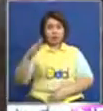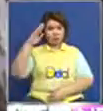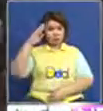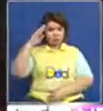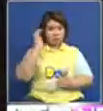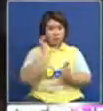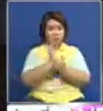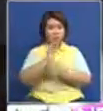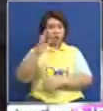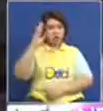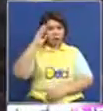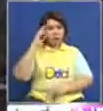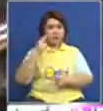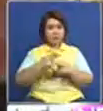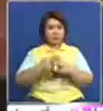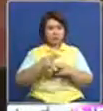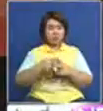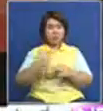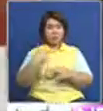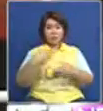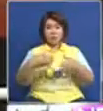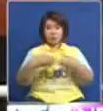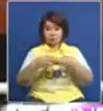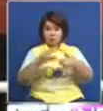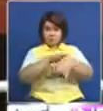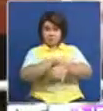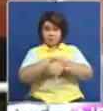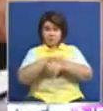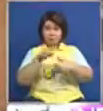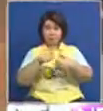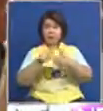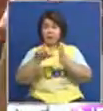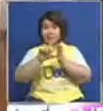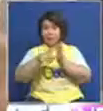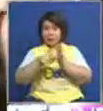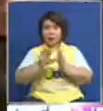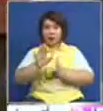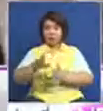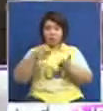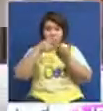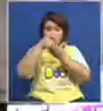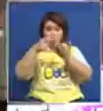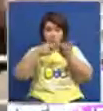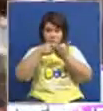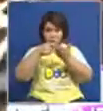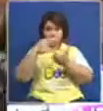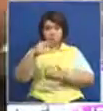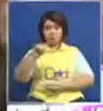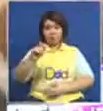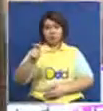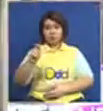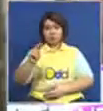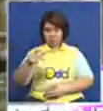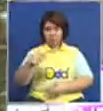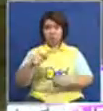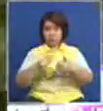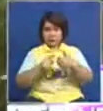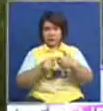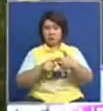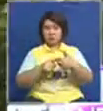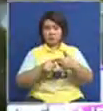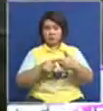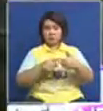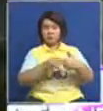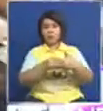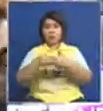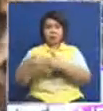ายจิระวงศ์วัฒนเทวาสินหรืออาร์ตเลขาส่วนตัวของนายสุริยันสุจริตพลวงศ์หรือหมอหยองมาศาลท